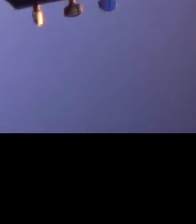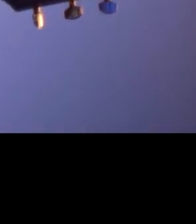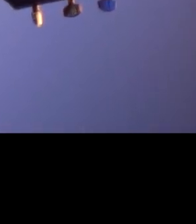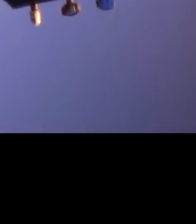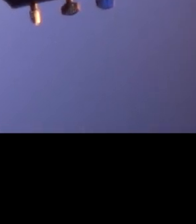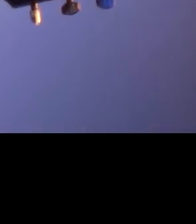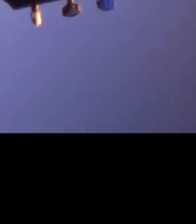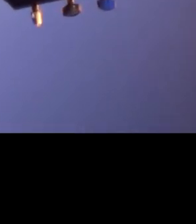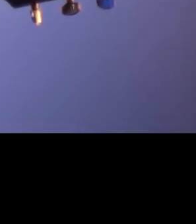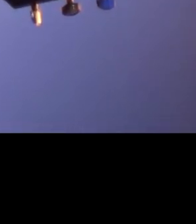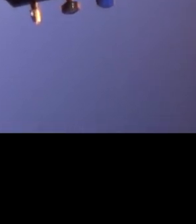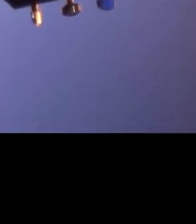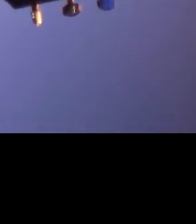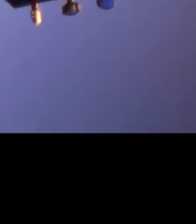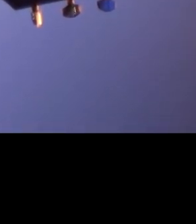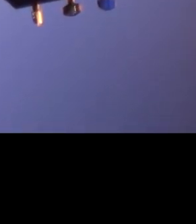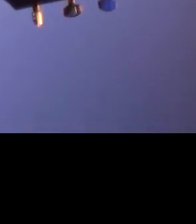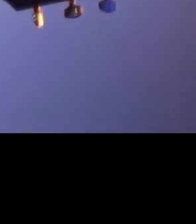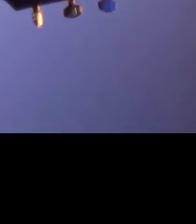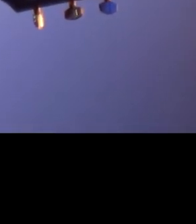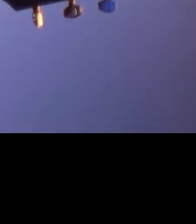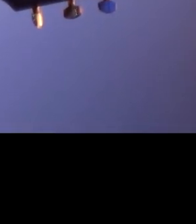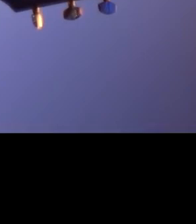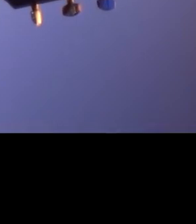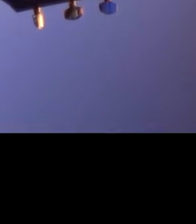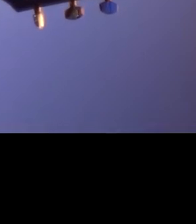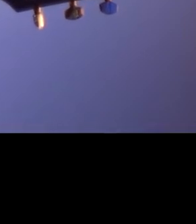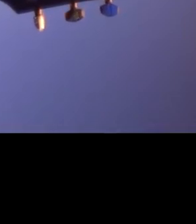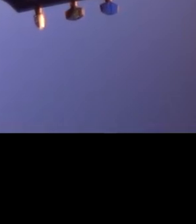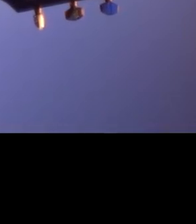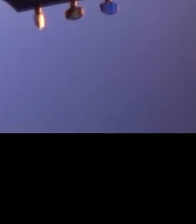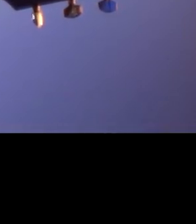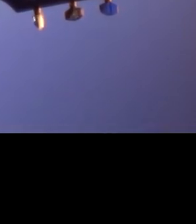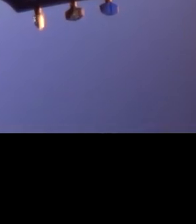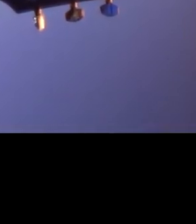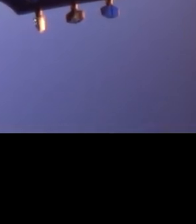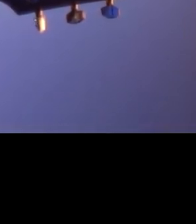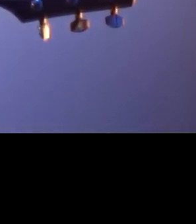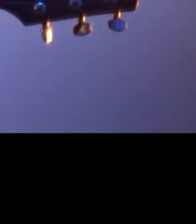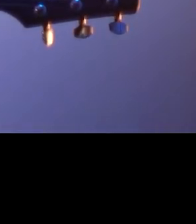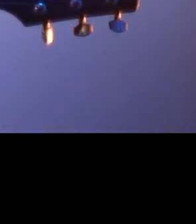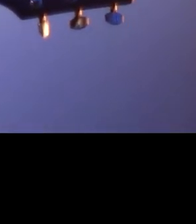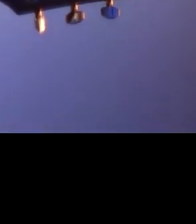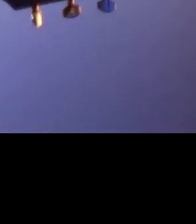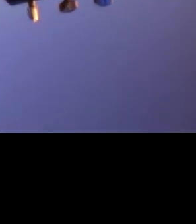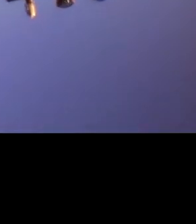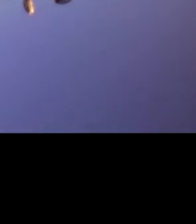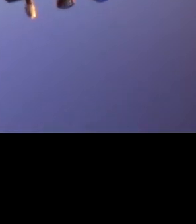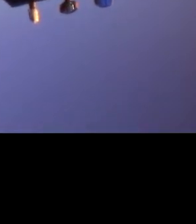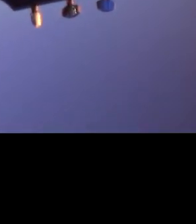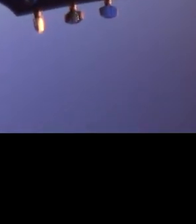svijete, Bog vidi baš sve.